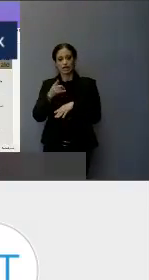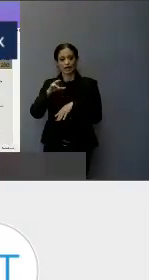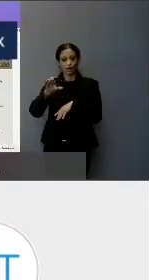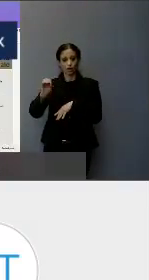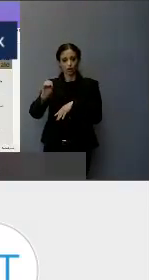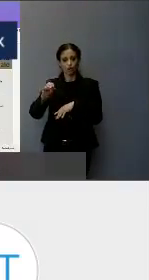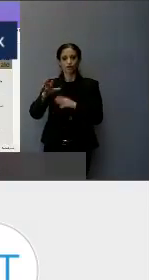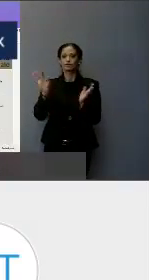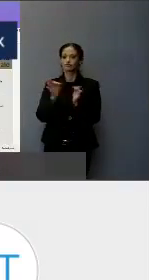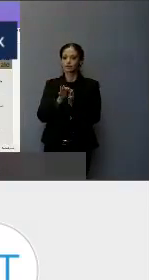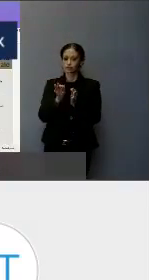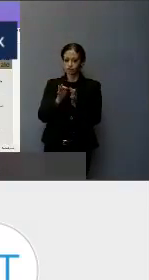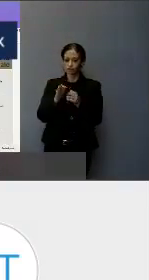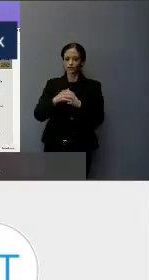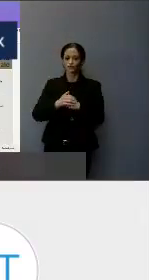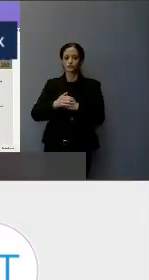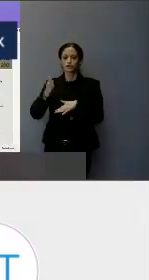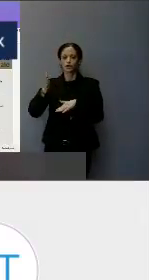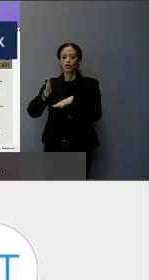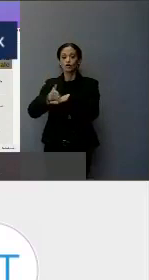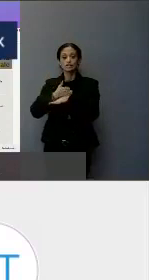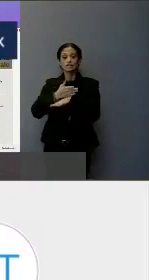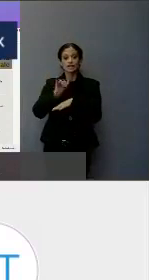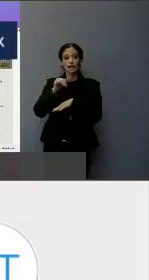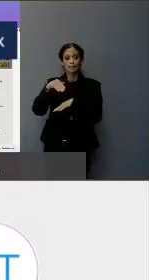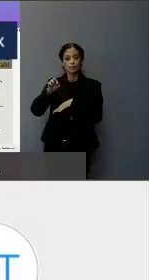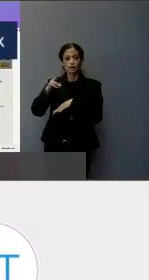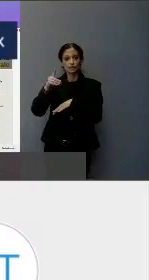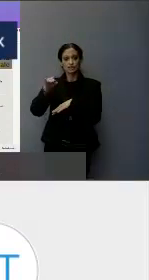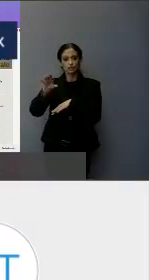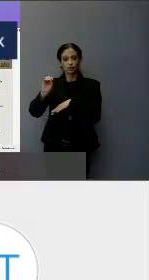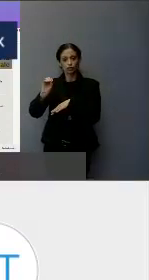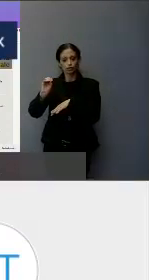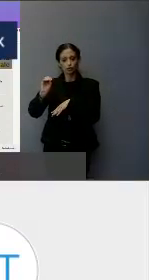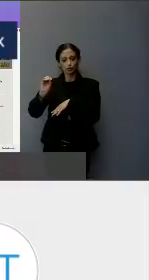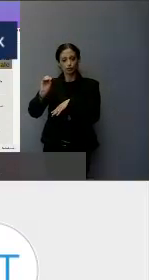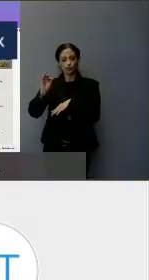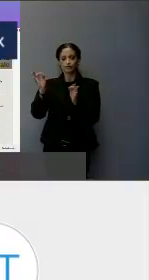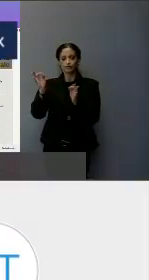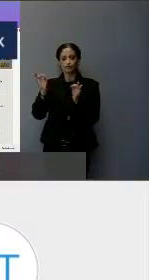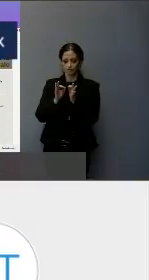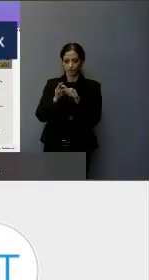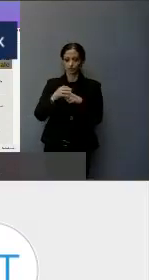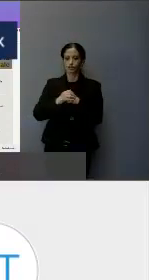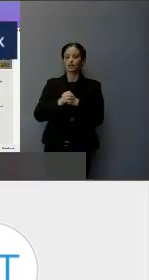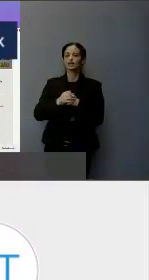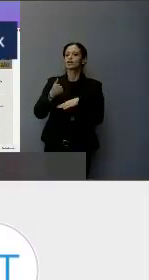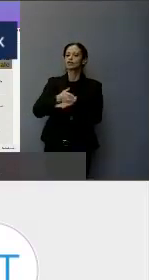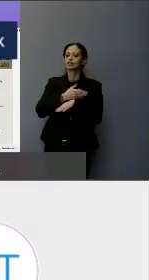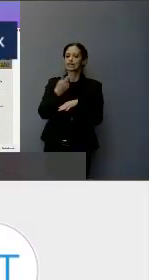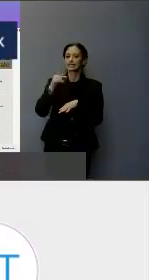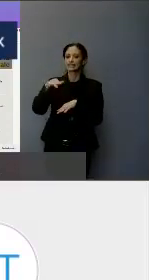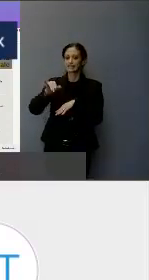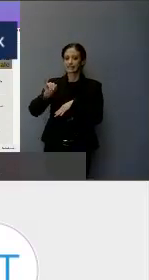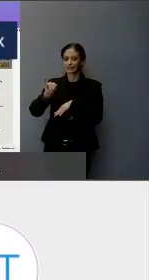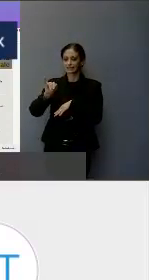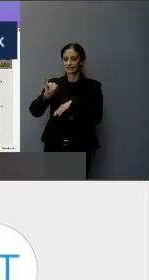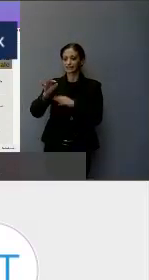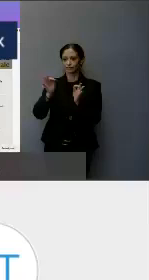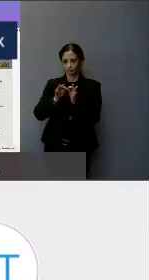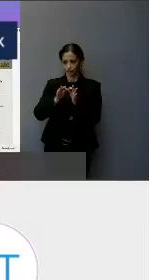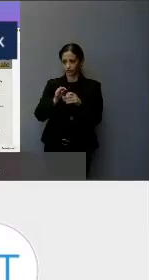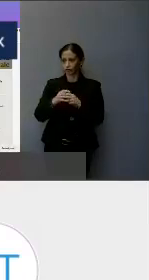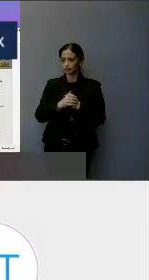favorevole consigliere immordino amorevole consigliera tini favorevole